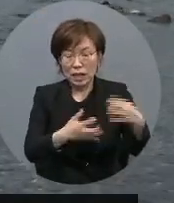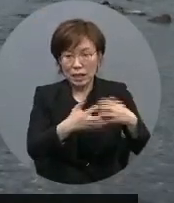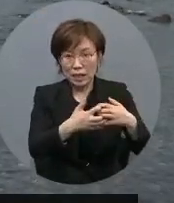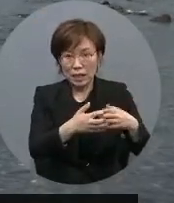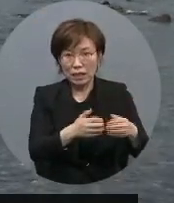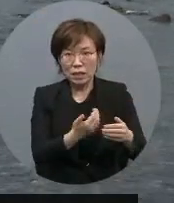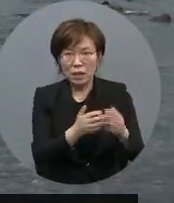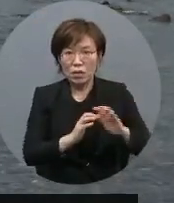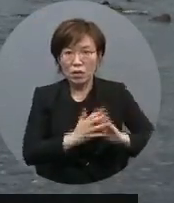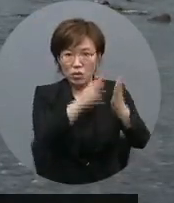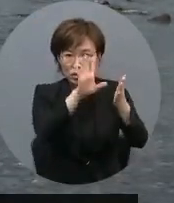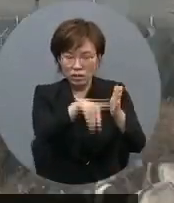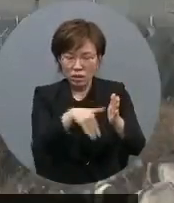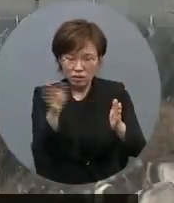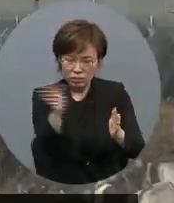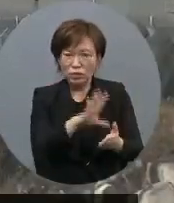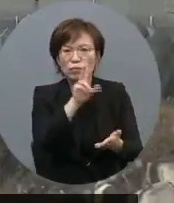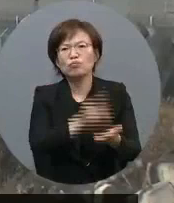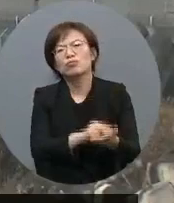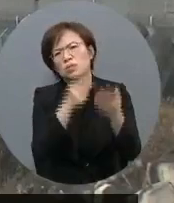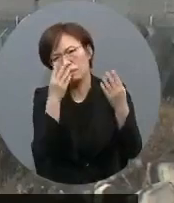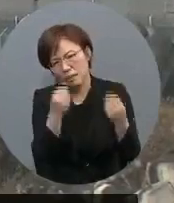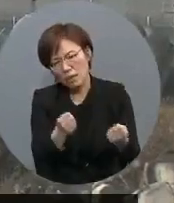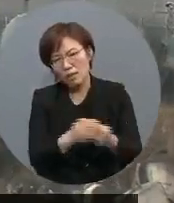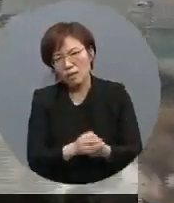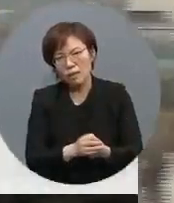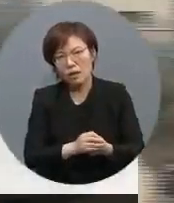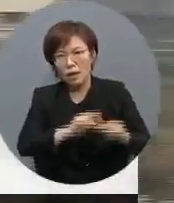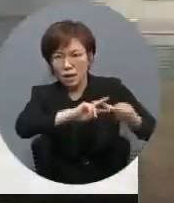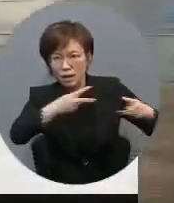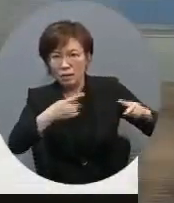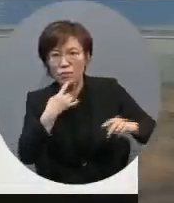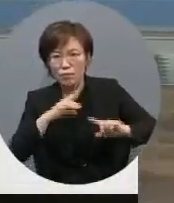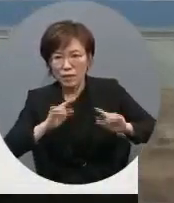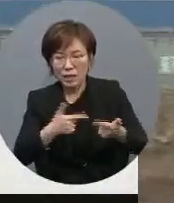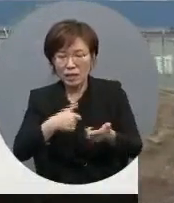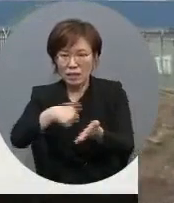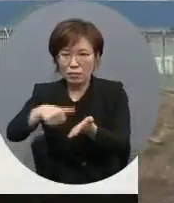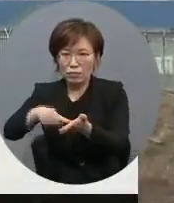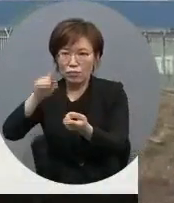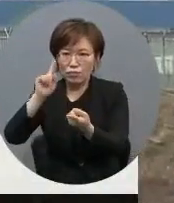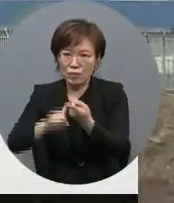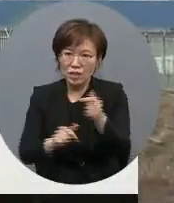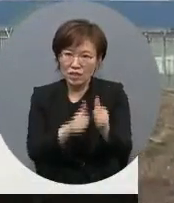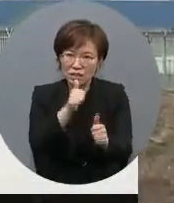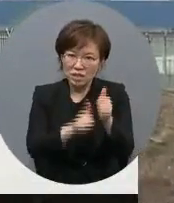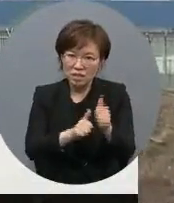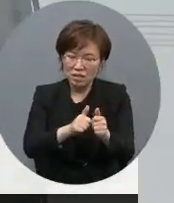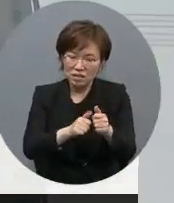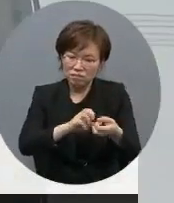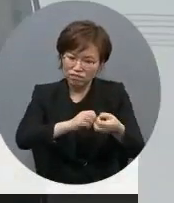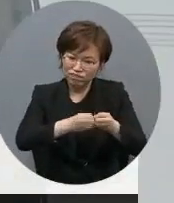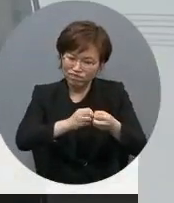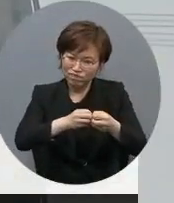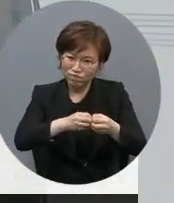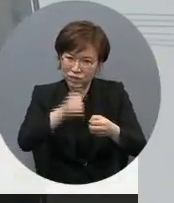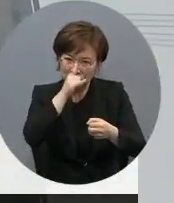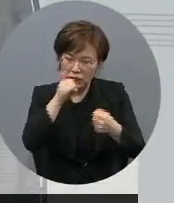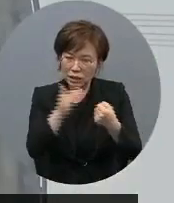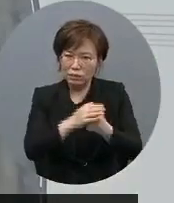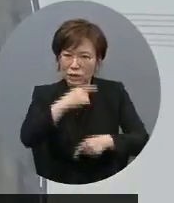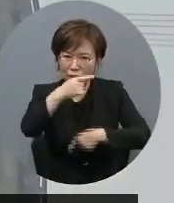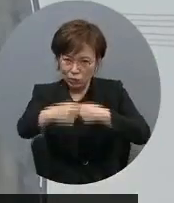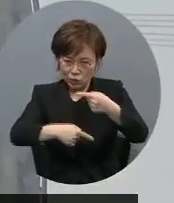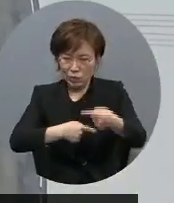때부터 잡음이 끊이지 않고 있습니다. 케이블뿐만 아니라 각종 부품의 시험 성적서가 조작돼 전면